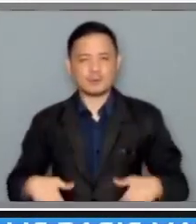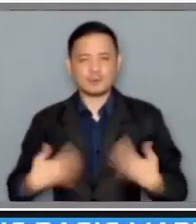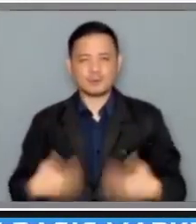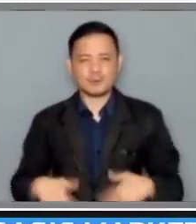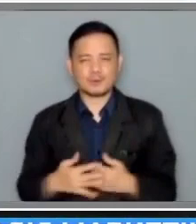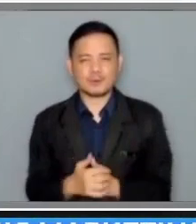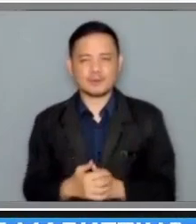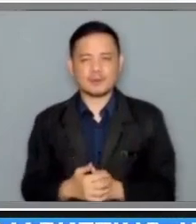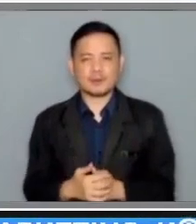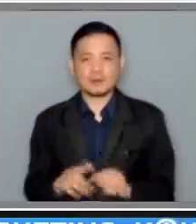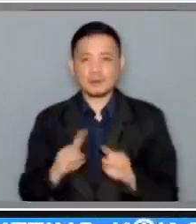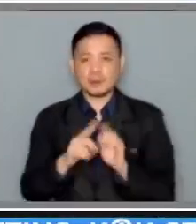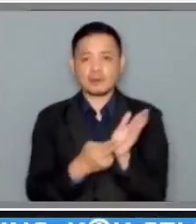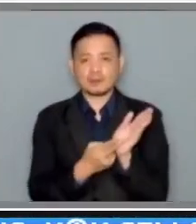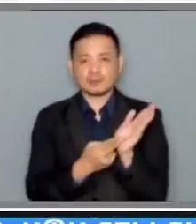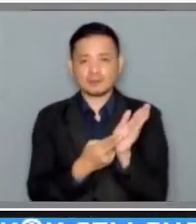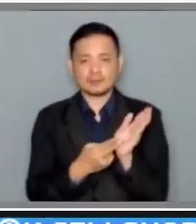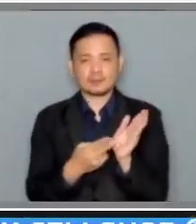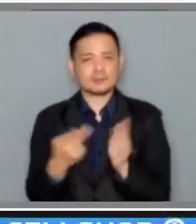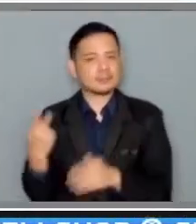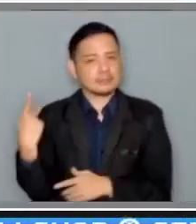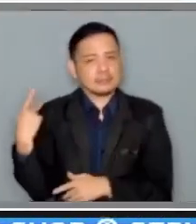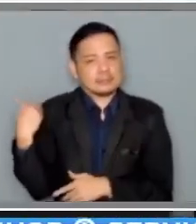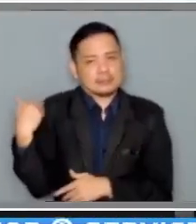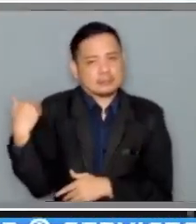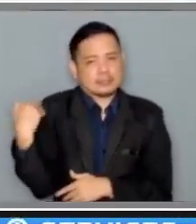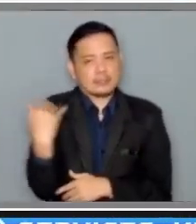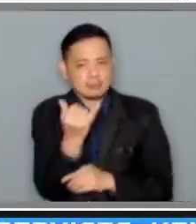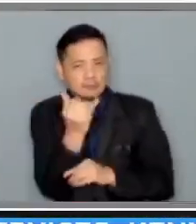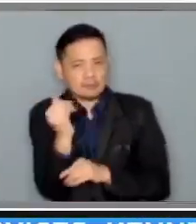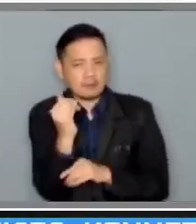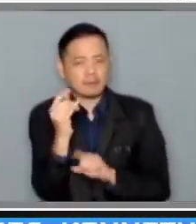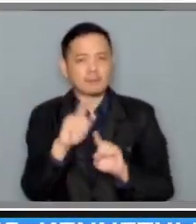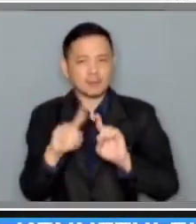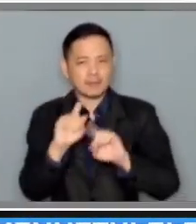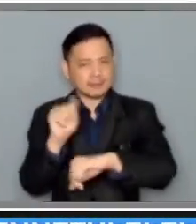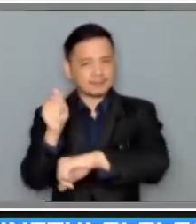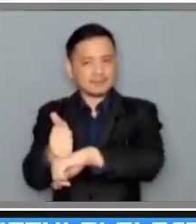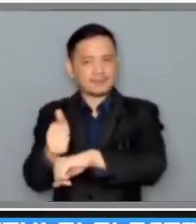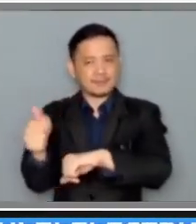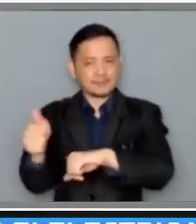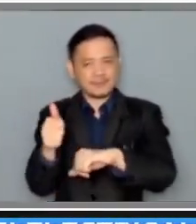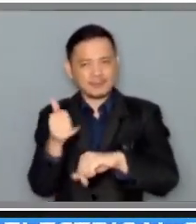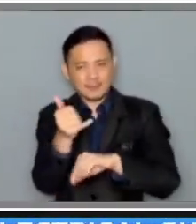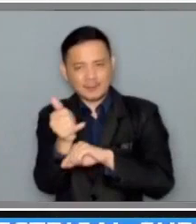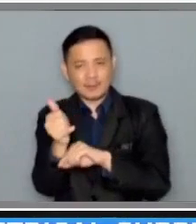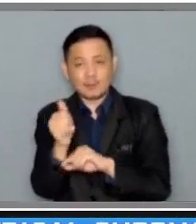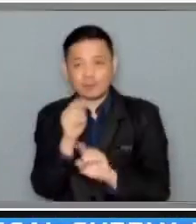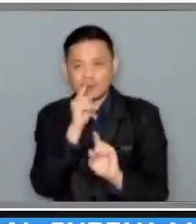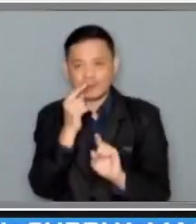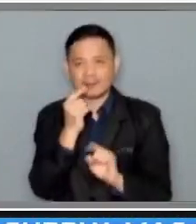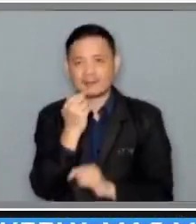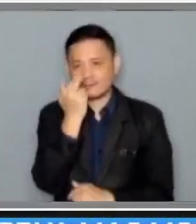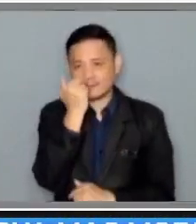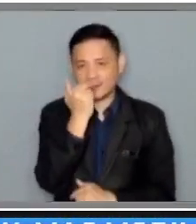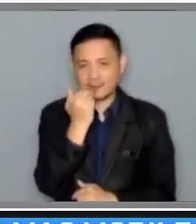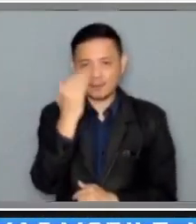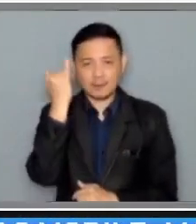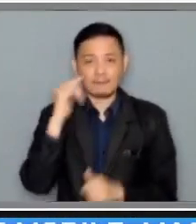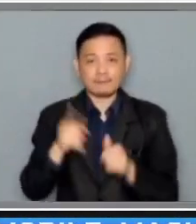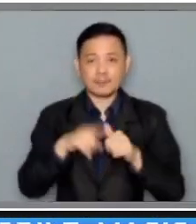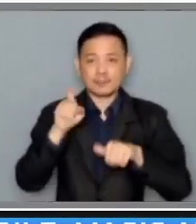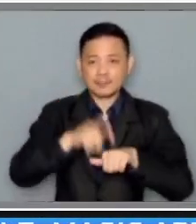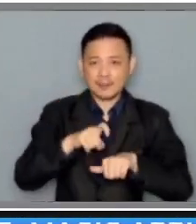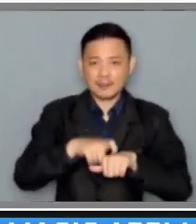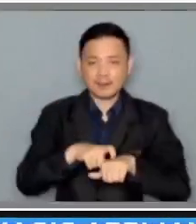honest, hindi pa take yon, pero binablock na kasi. Natawa lang ako kasi yung unang take namin nun, ang dapat na